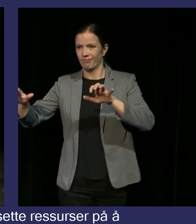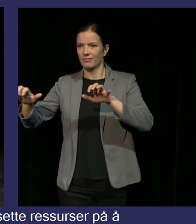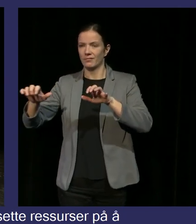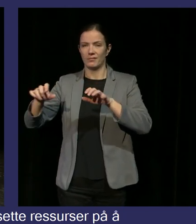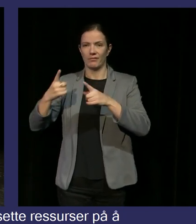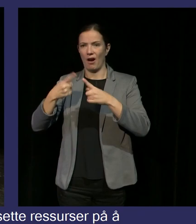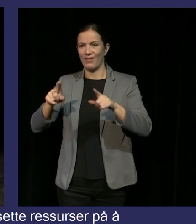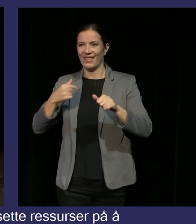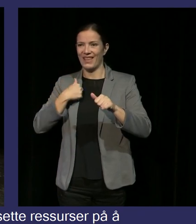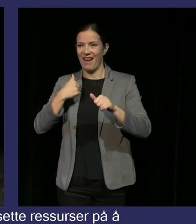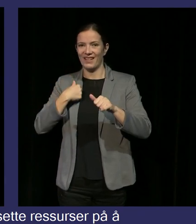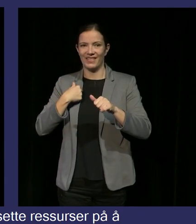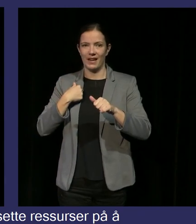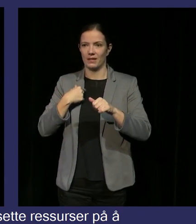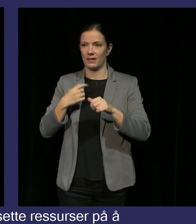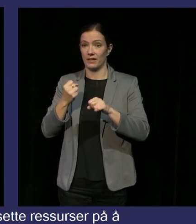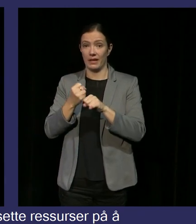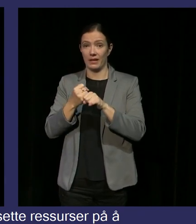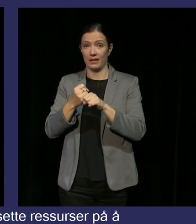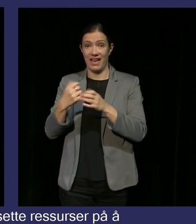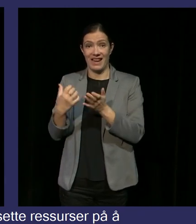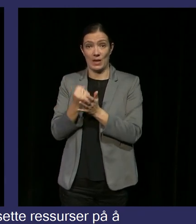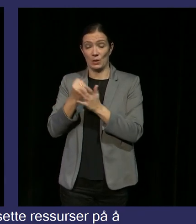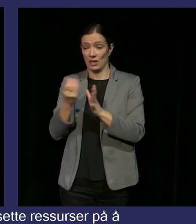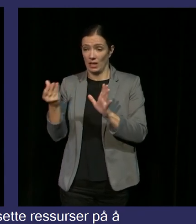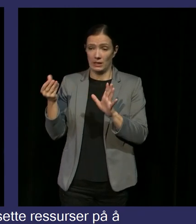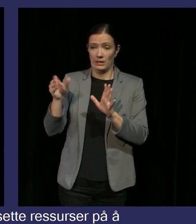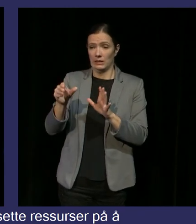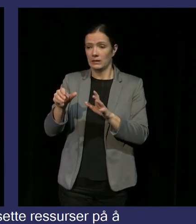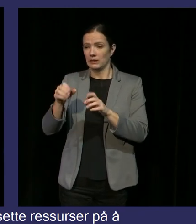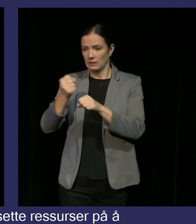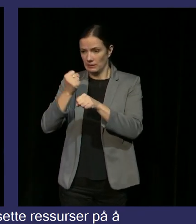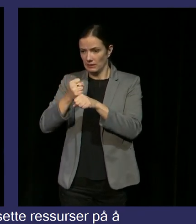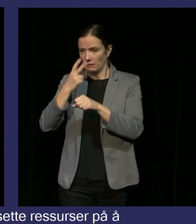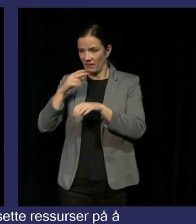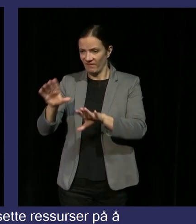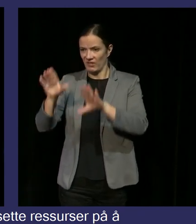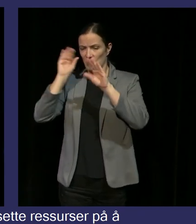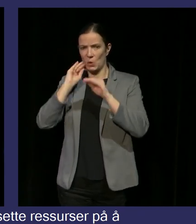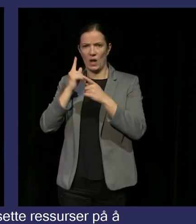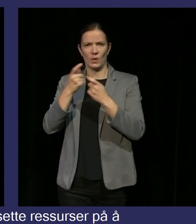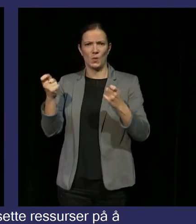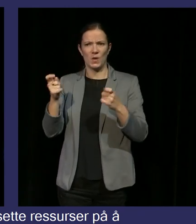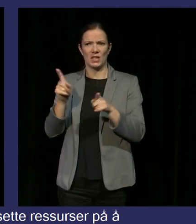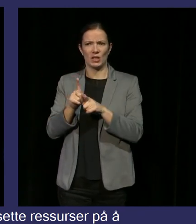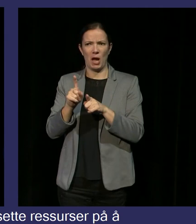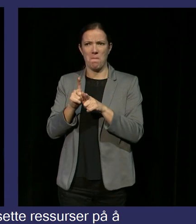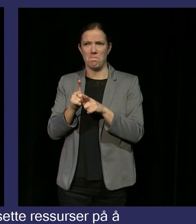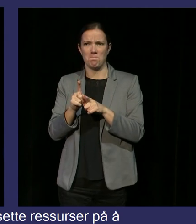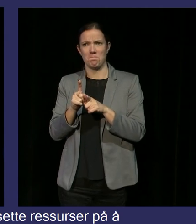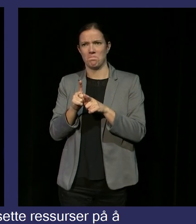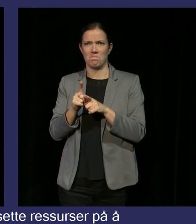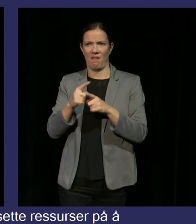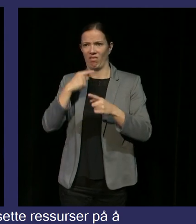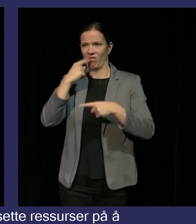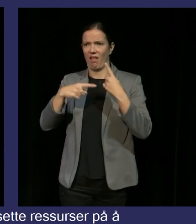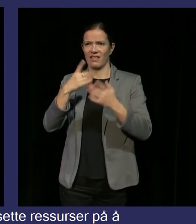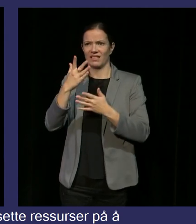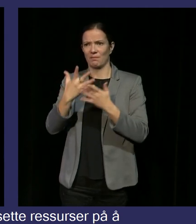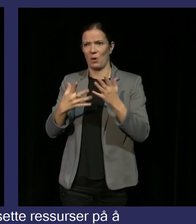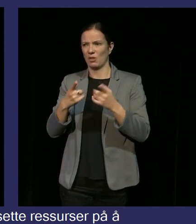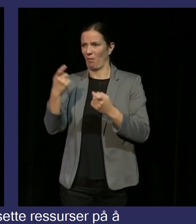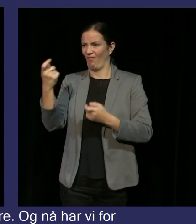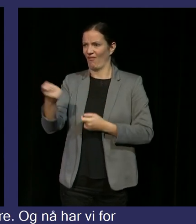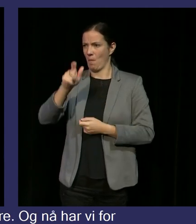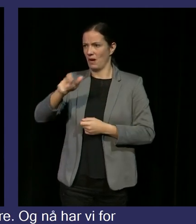andre dialekter, og sette ressurser på å forstå noe som talespråk som bare noen få